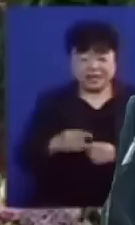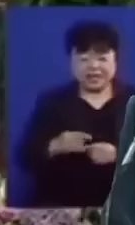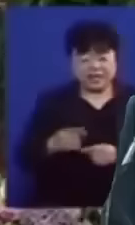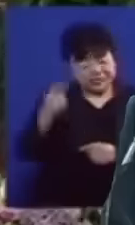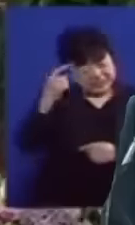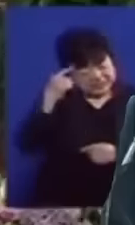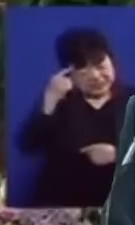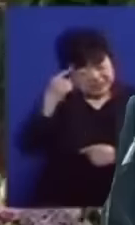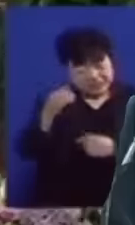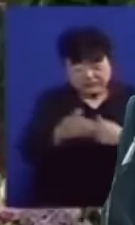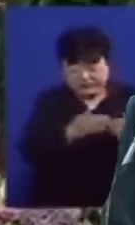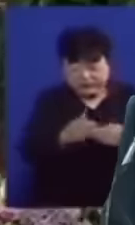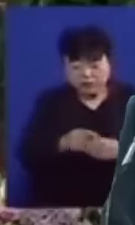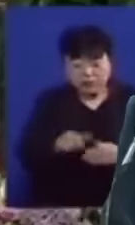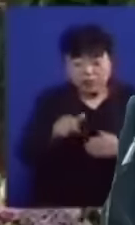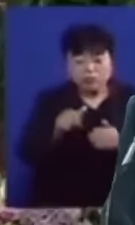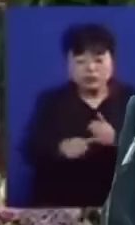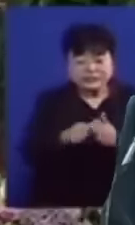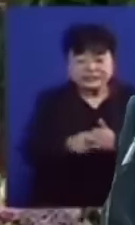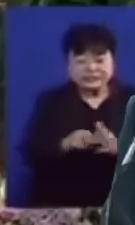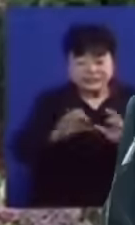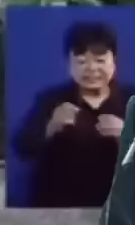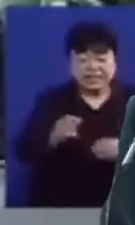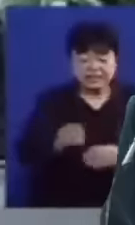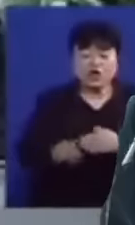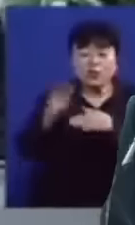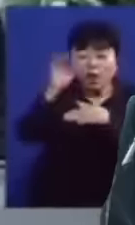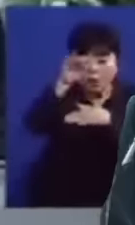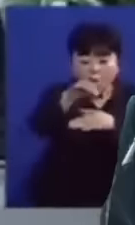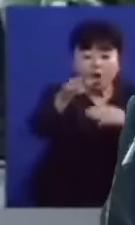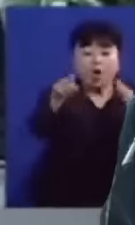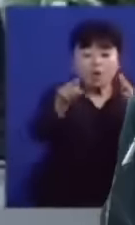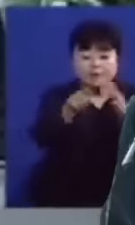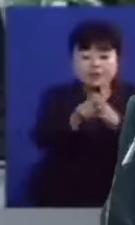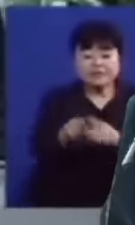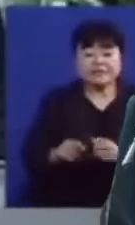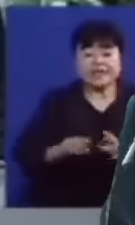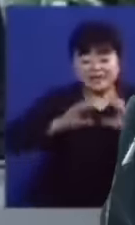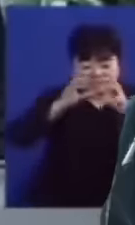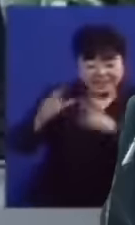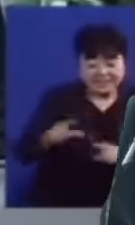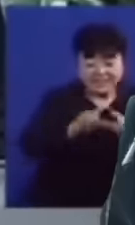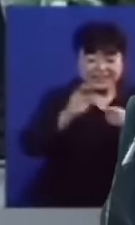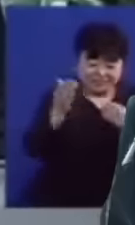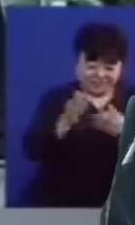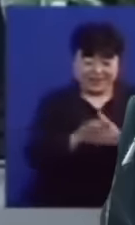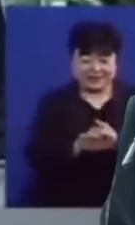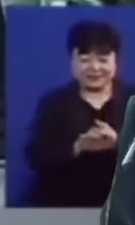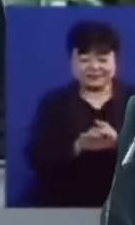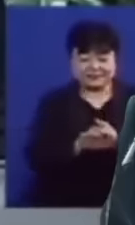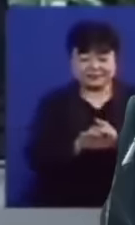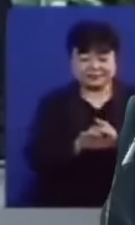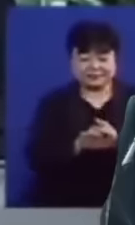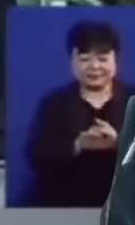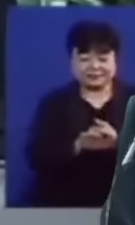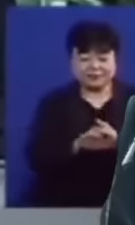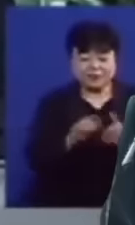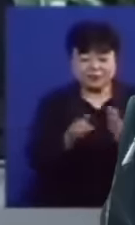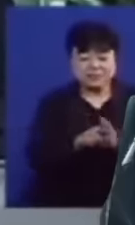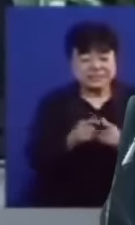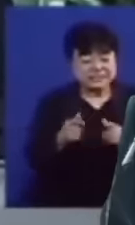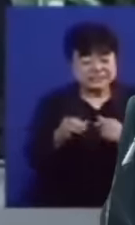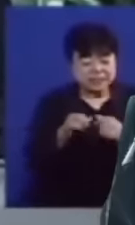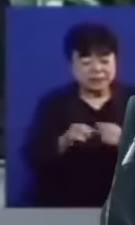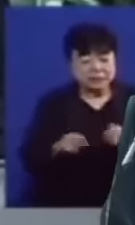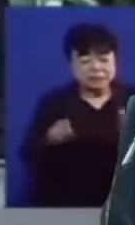체험적인 물질 세계를 뛰어넘는 믿음의 세계에 살 수가 있는 것입니다. 안 믿는 사람은